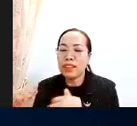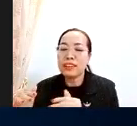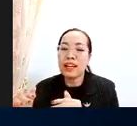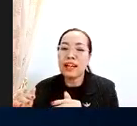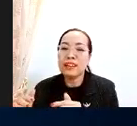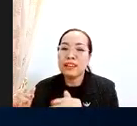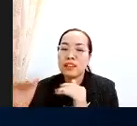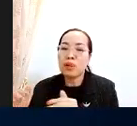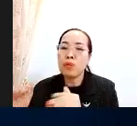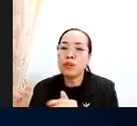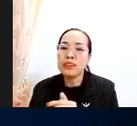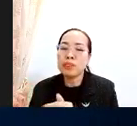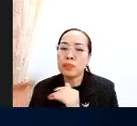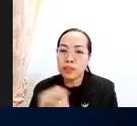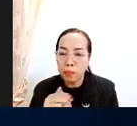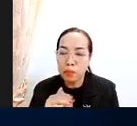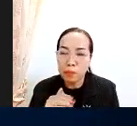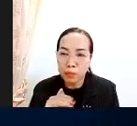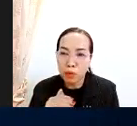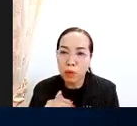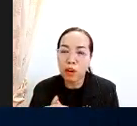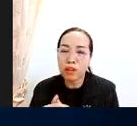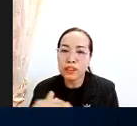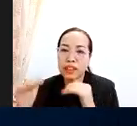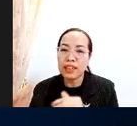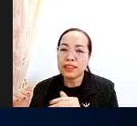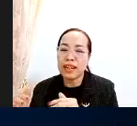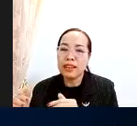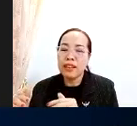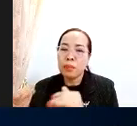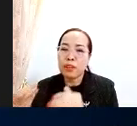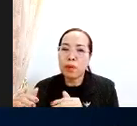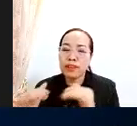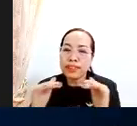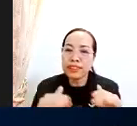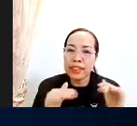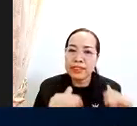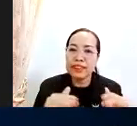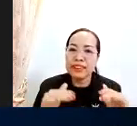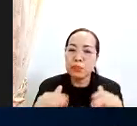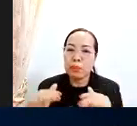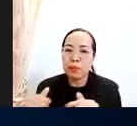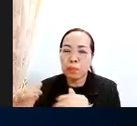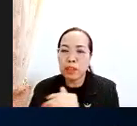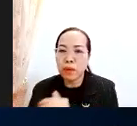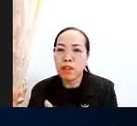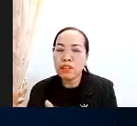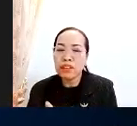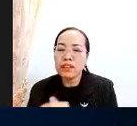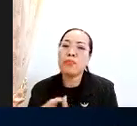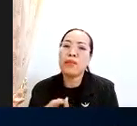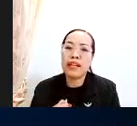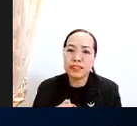ắt tận đăng tha cầm hồn dương miên là tập hòa bộ màn một phong dương ắt đăng tha là tập hòa dương chân chân chỉ bộ màn một phê